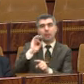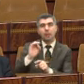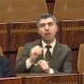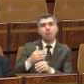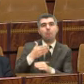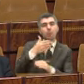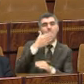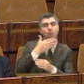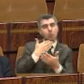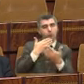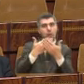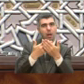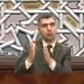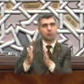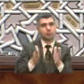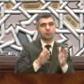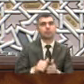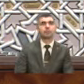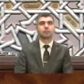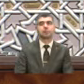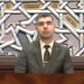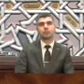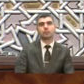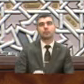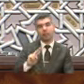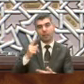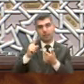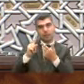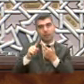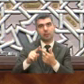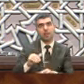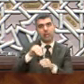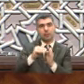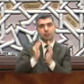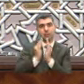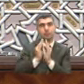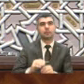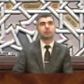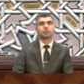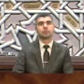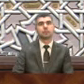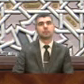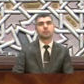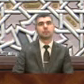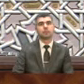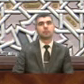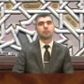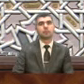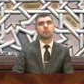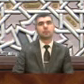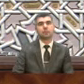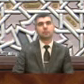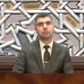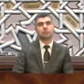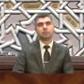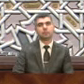بعد، وشكرا. شكرا. الكلمة للمتحدث الثاني من فريق العدالة والتنمية. تفضلوا